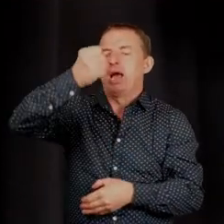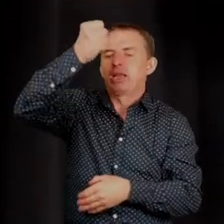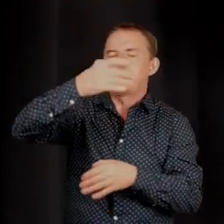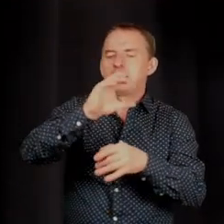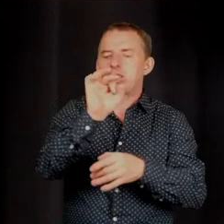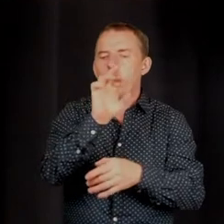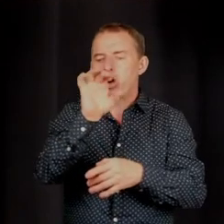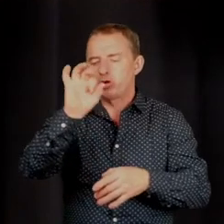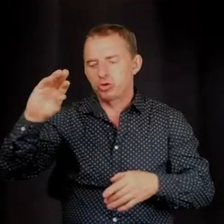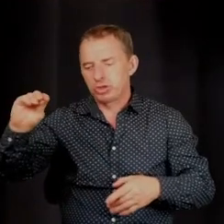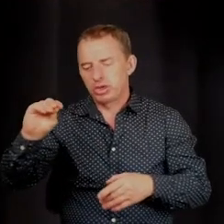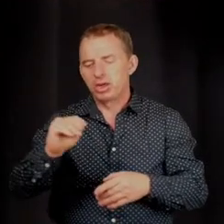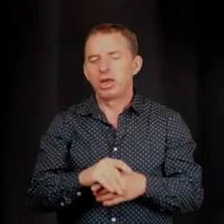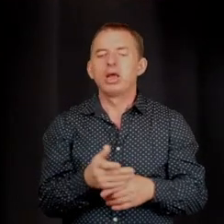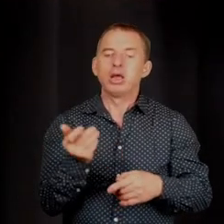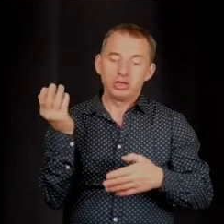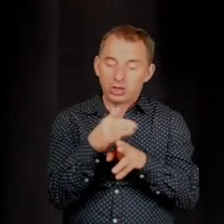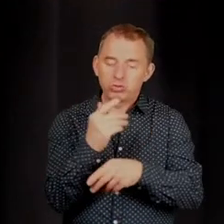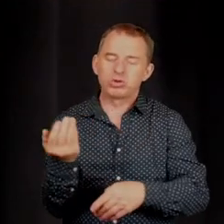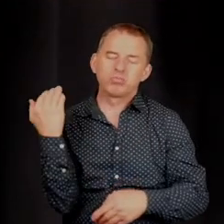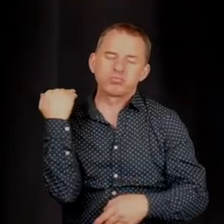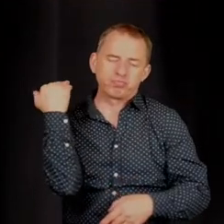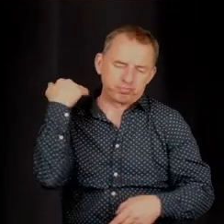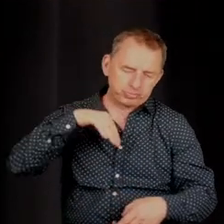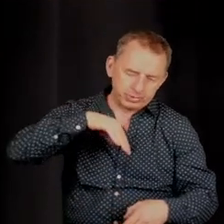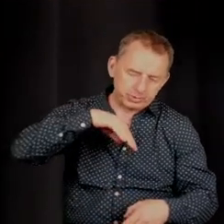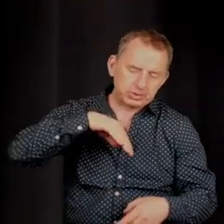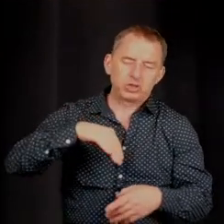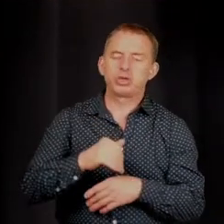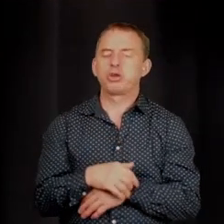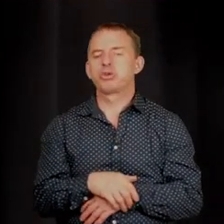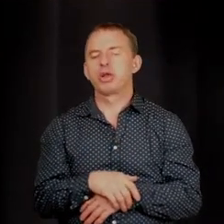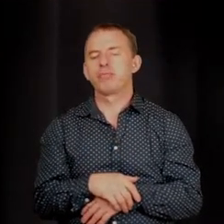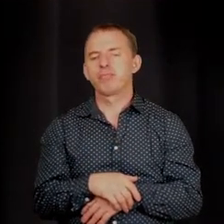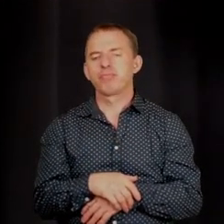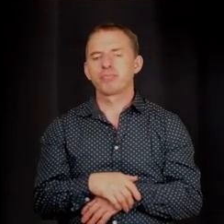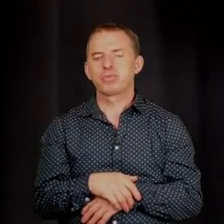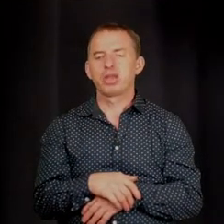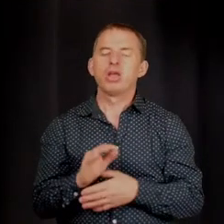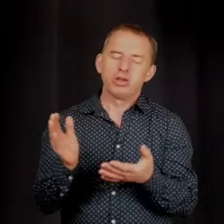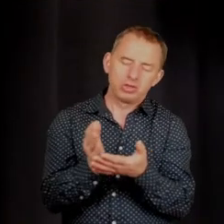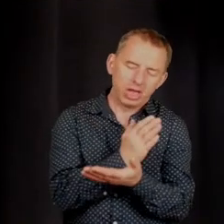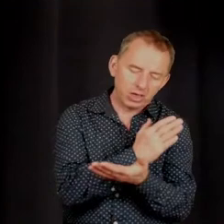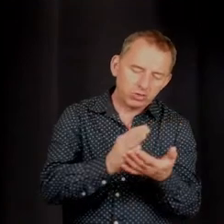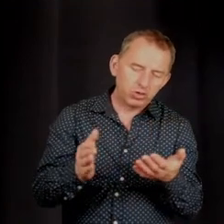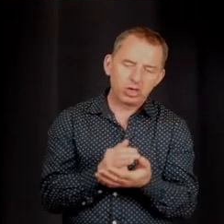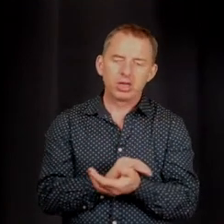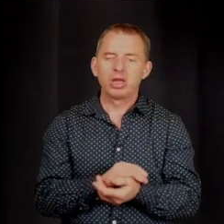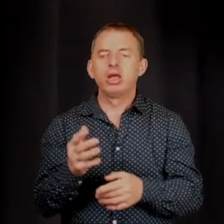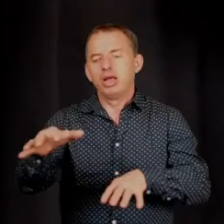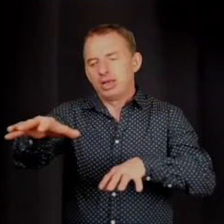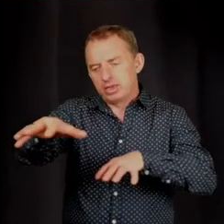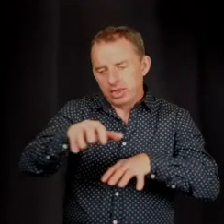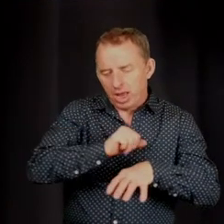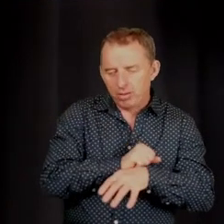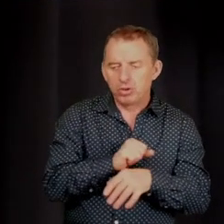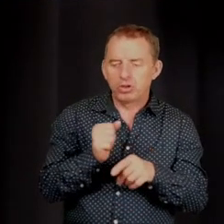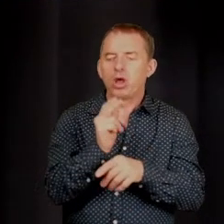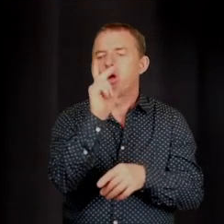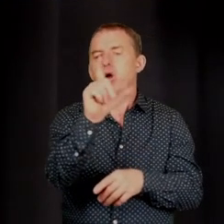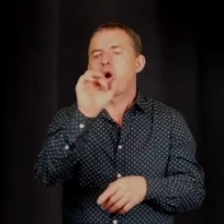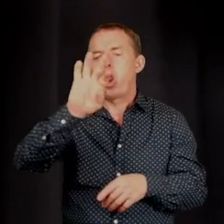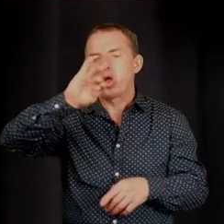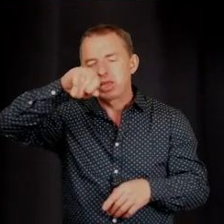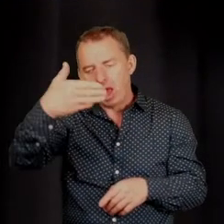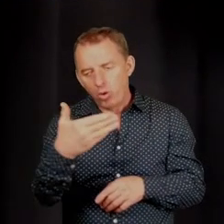beheaded. Niektórzy zostaną ścięci. Some would be taken to the Colosseum and thrown to lions. Niektórych zabiorą do Koloseum i